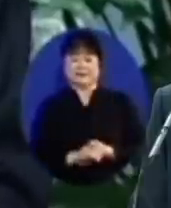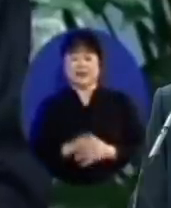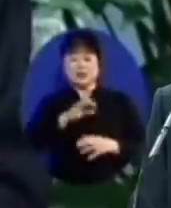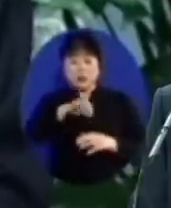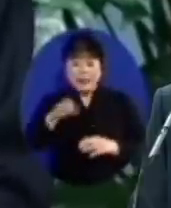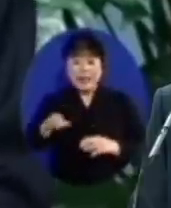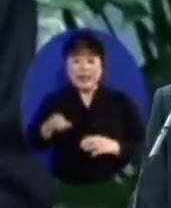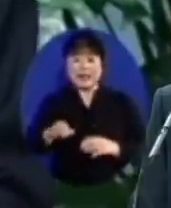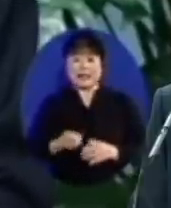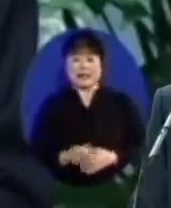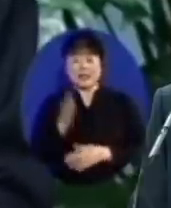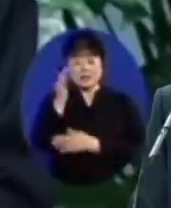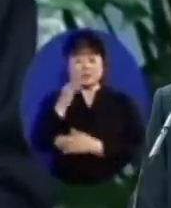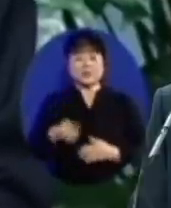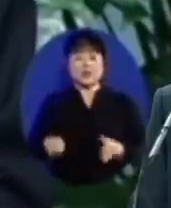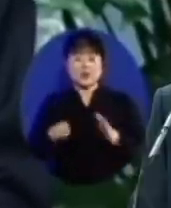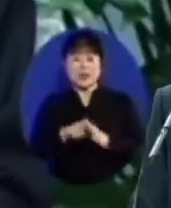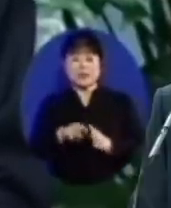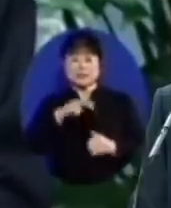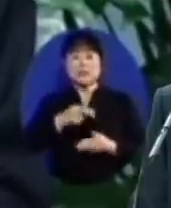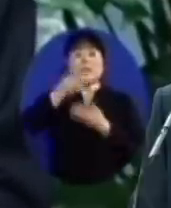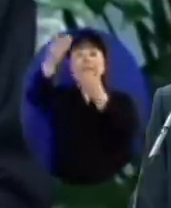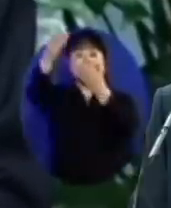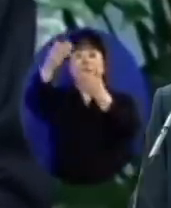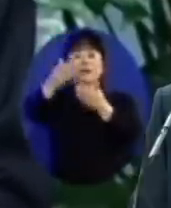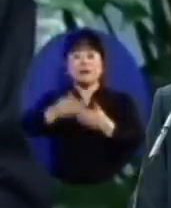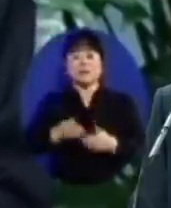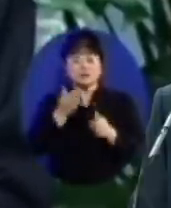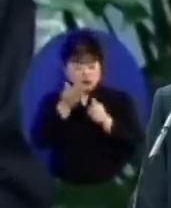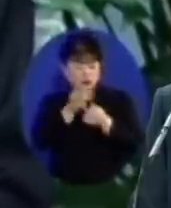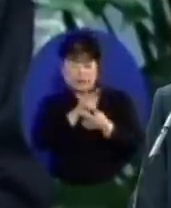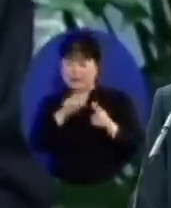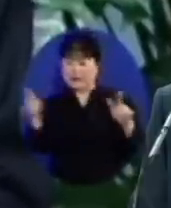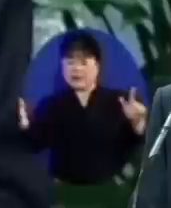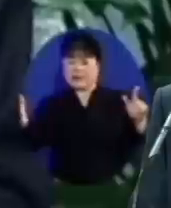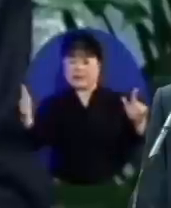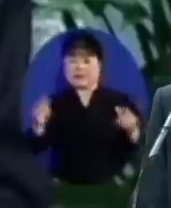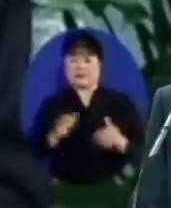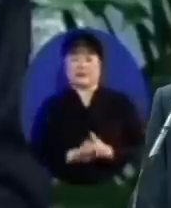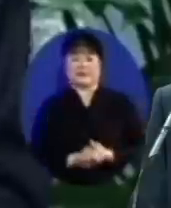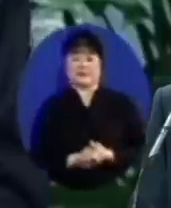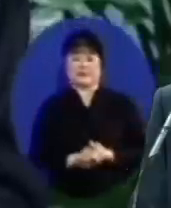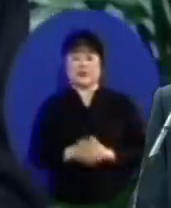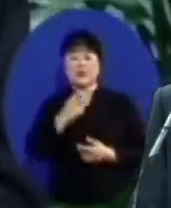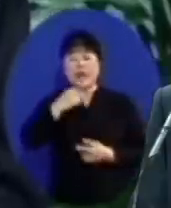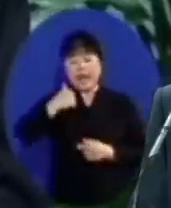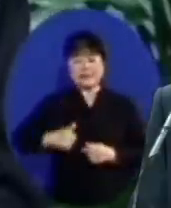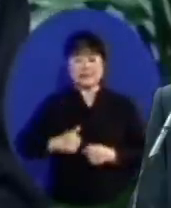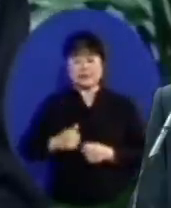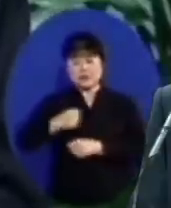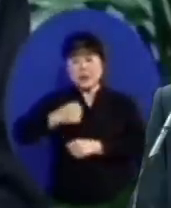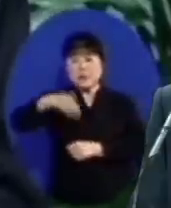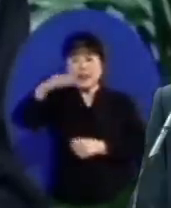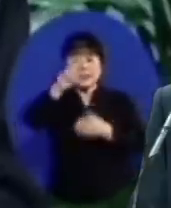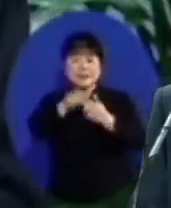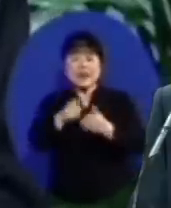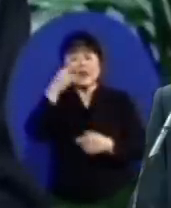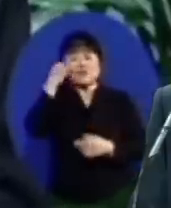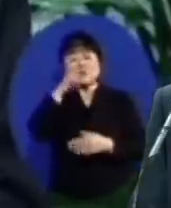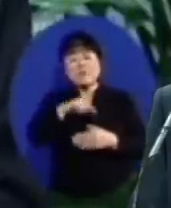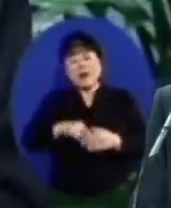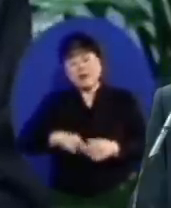독리나 시민을 위한 제물로 내놓으라면 절대로 내놓지 않을 것이죠. 외아들을 군대에 보낼 때도 부모의